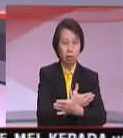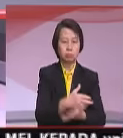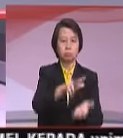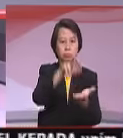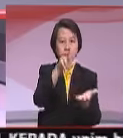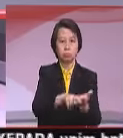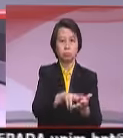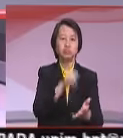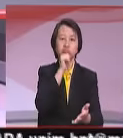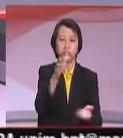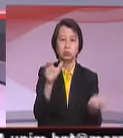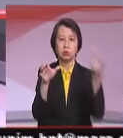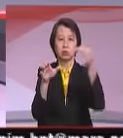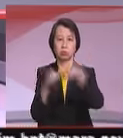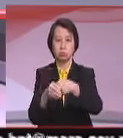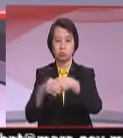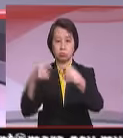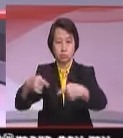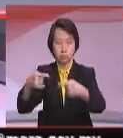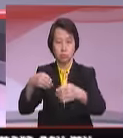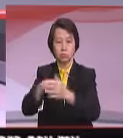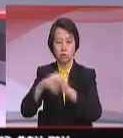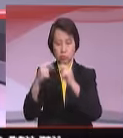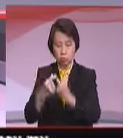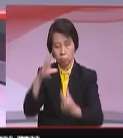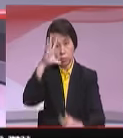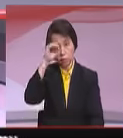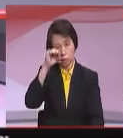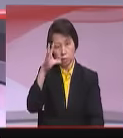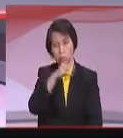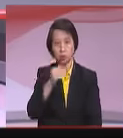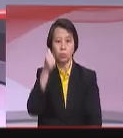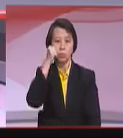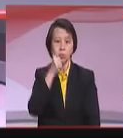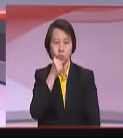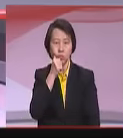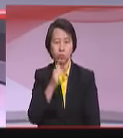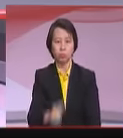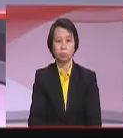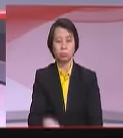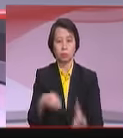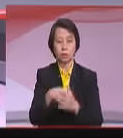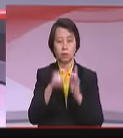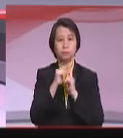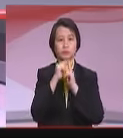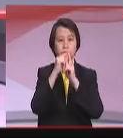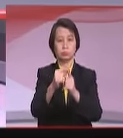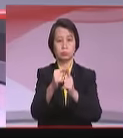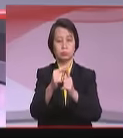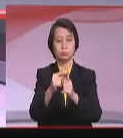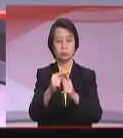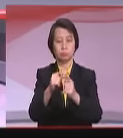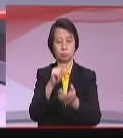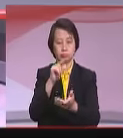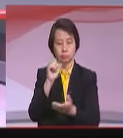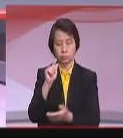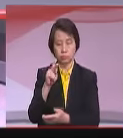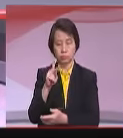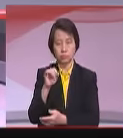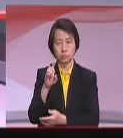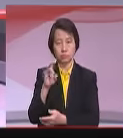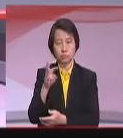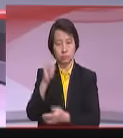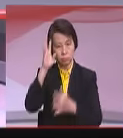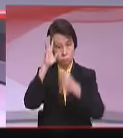mengesahkan tidak menyertai saingan musim depan dalam kategori lelaki dan wanita. Dalam satu kenyataan, Hokademi memaklumkan